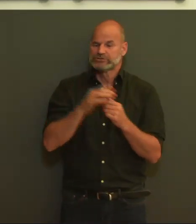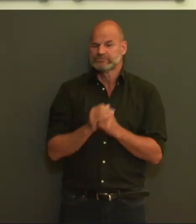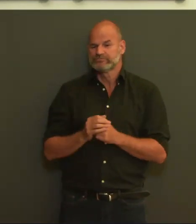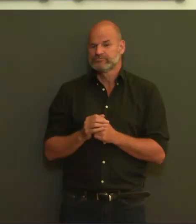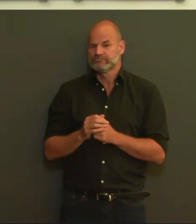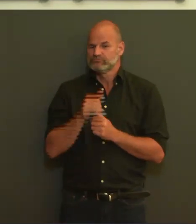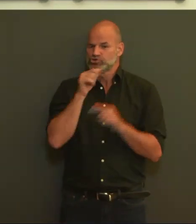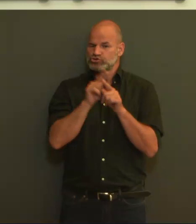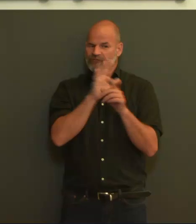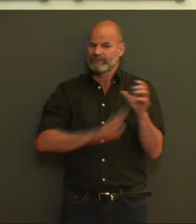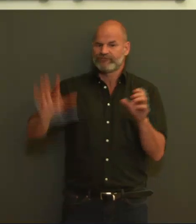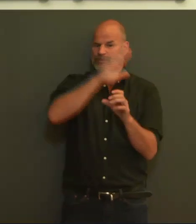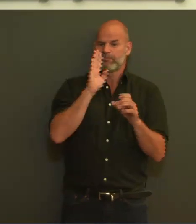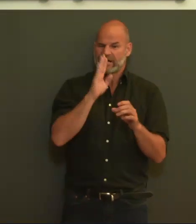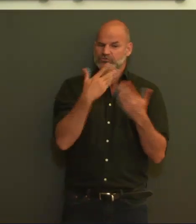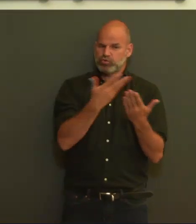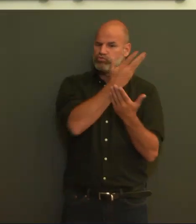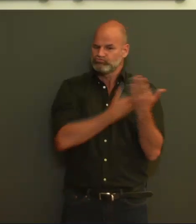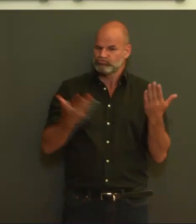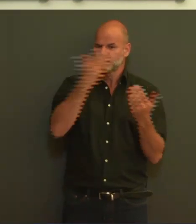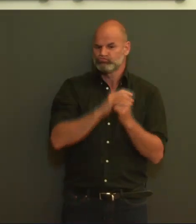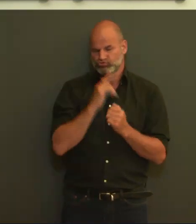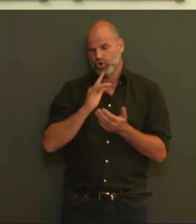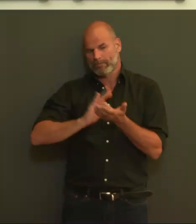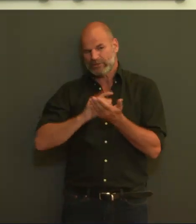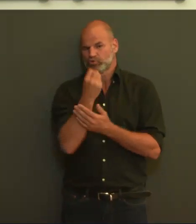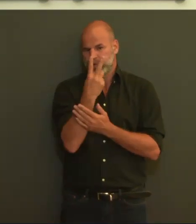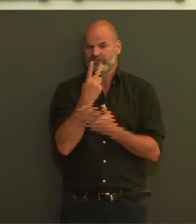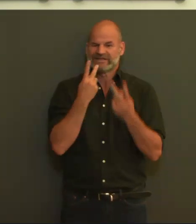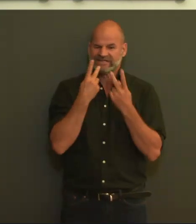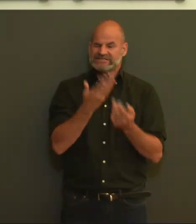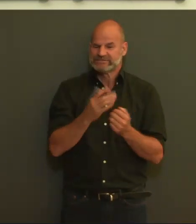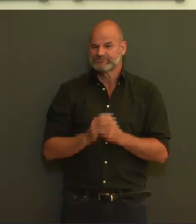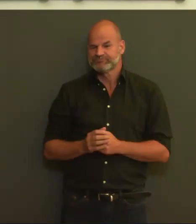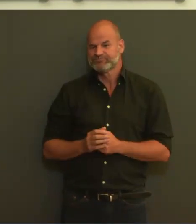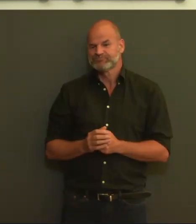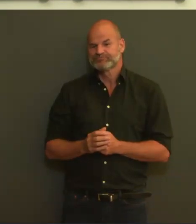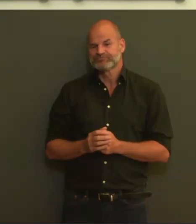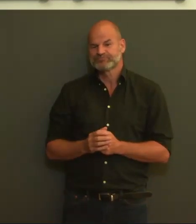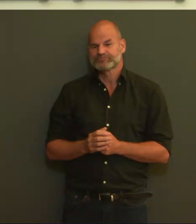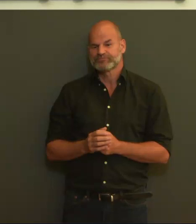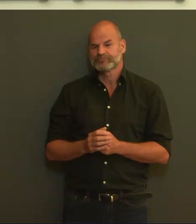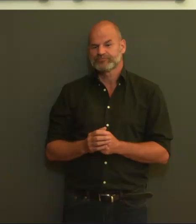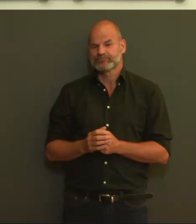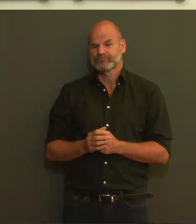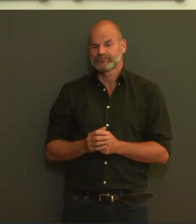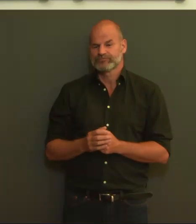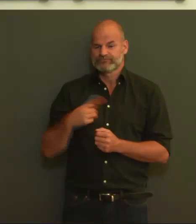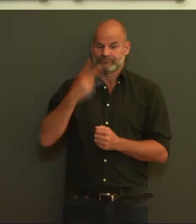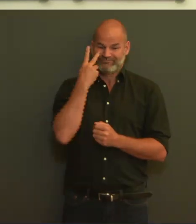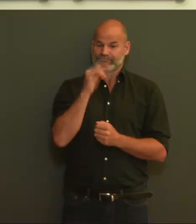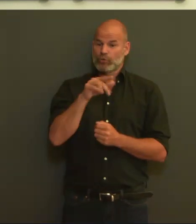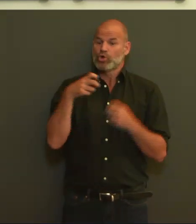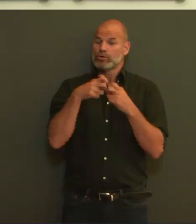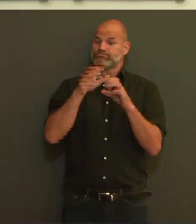Ondanks de toename van het aantal testen zien we ook dat het percentage positieve testen blijft stijgen in Brussel. En